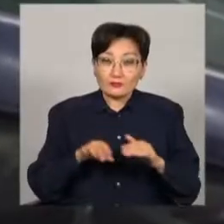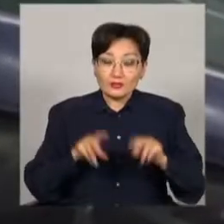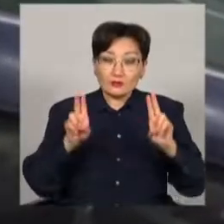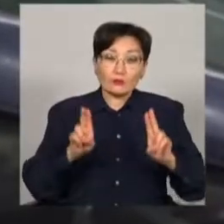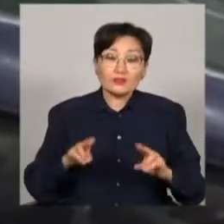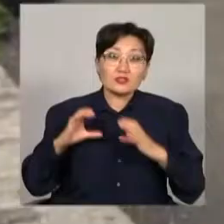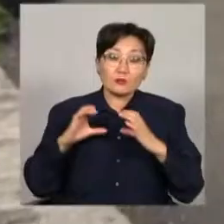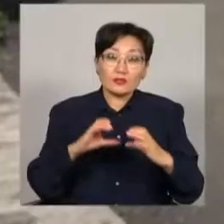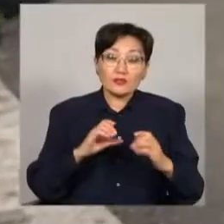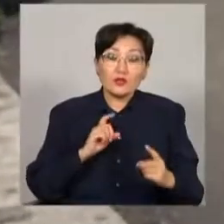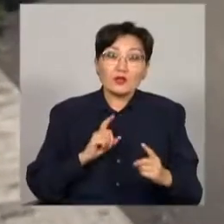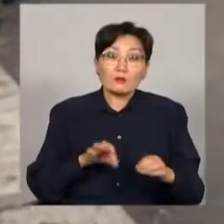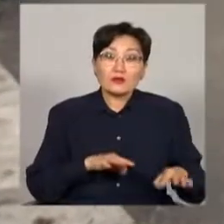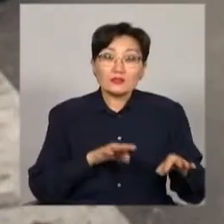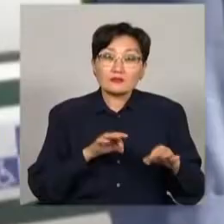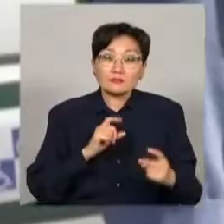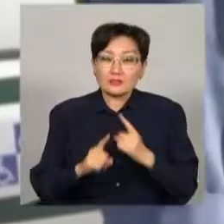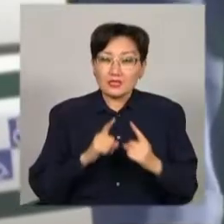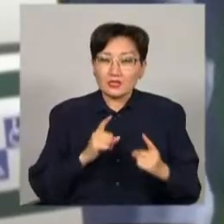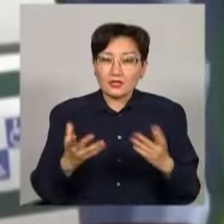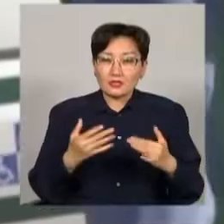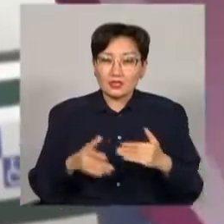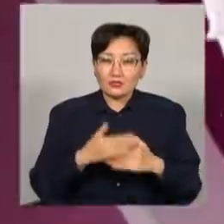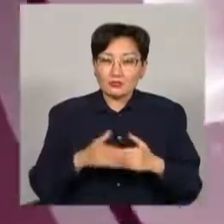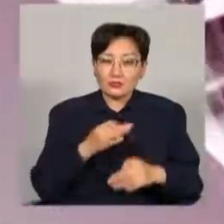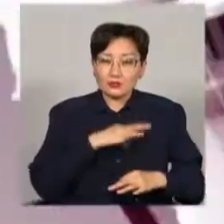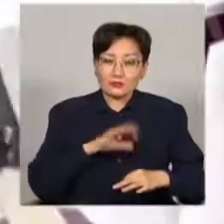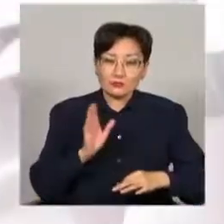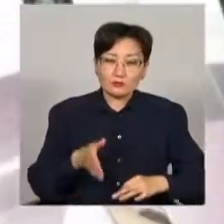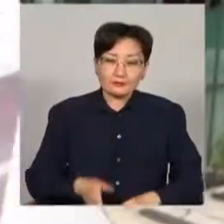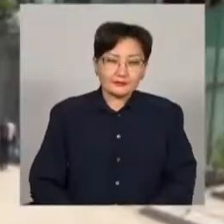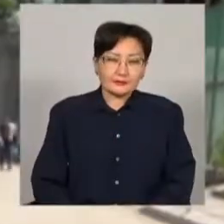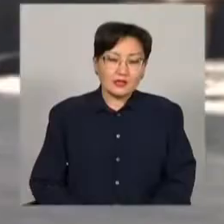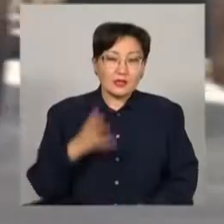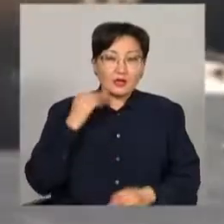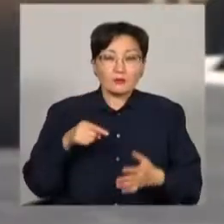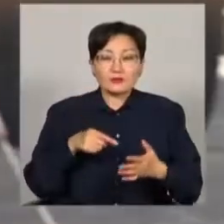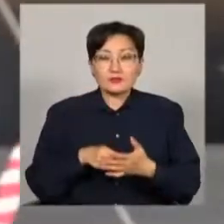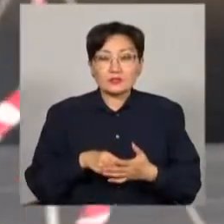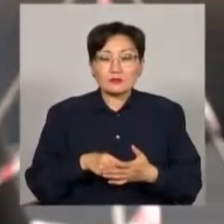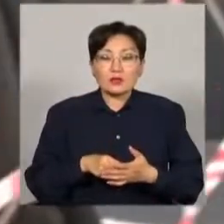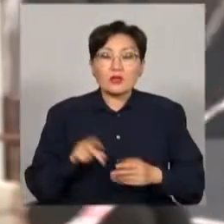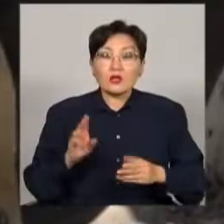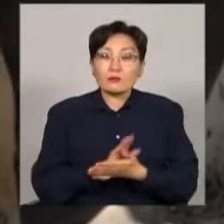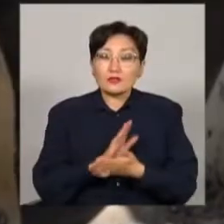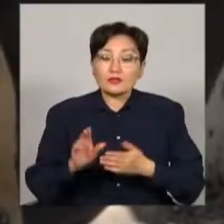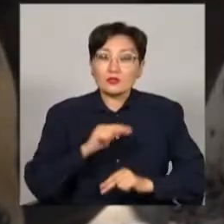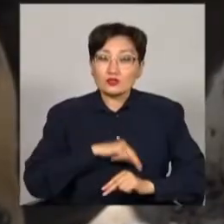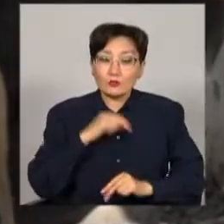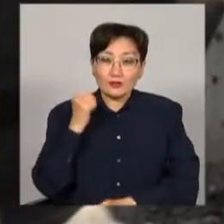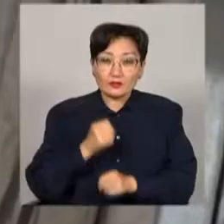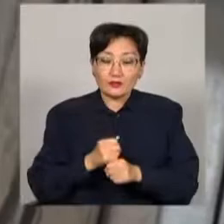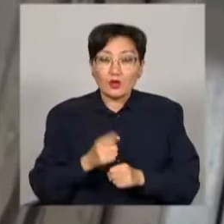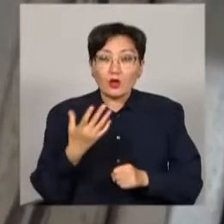Qoğamdıq kölük qozğalısın tejeytindirge basqa qanday şara qoldanıla. Almaty'da aqsız eñbek ettik degen 40 jumışı 15 milyon